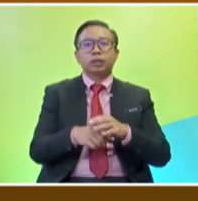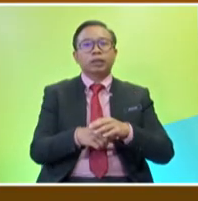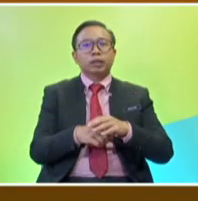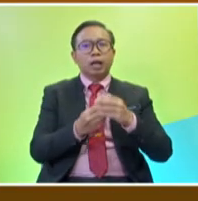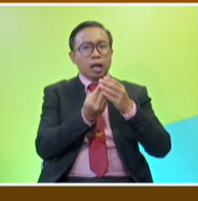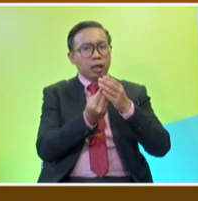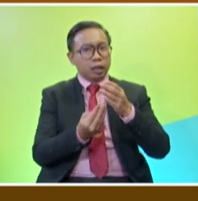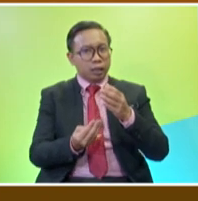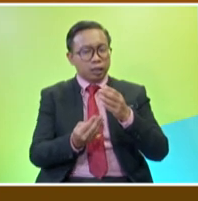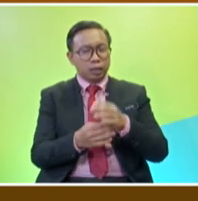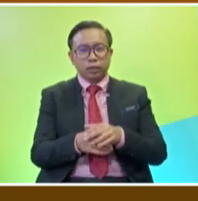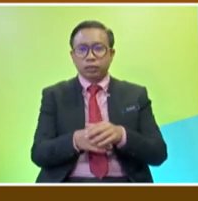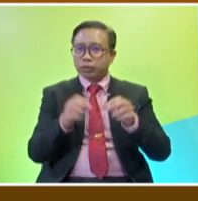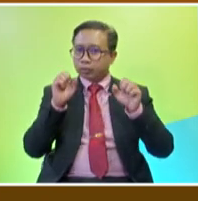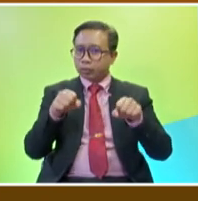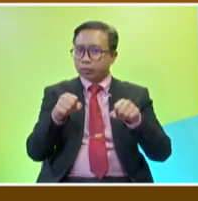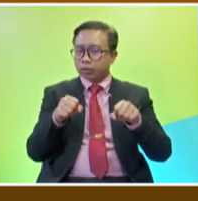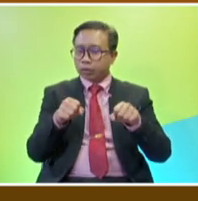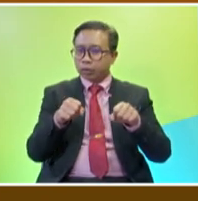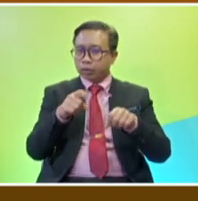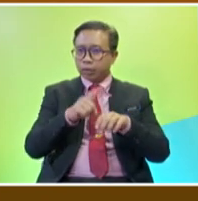pendek dan sesuai untuk tumbuh di tanah